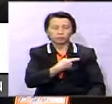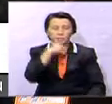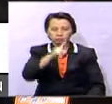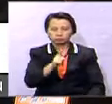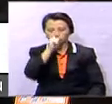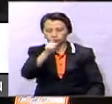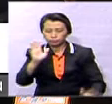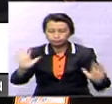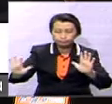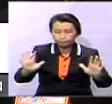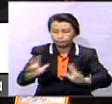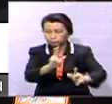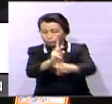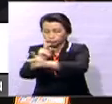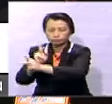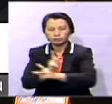memastikan perjalanan